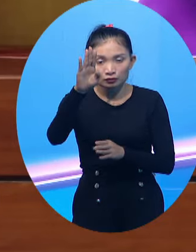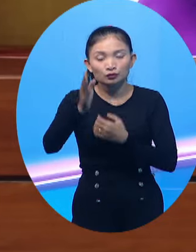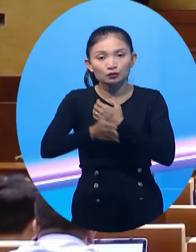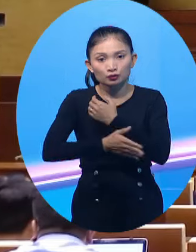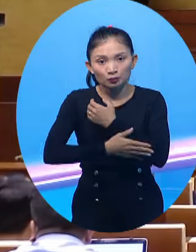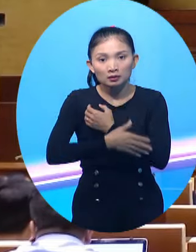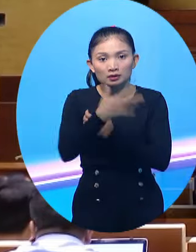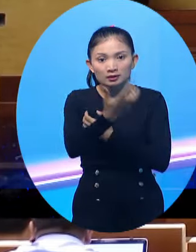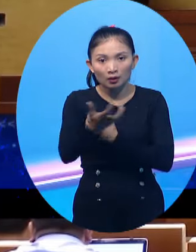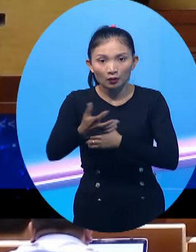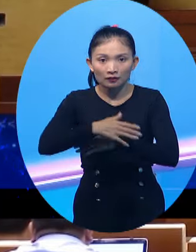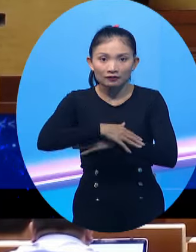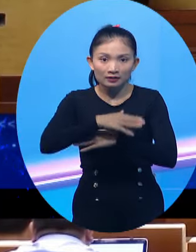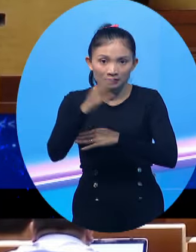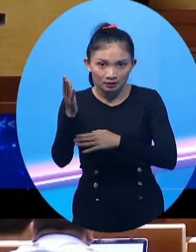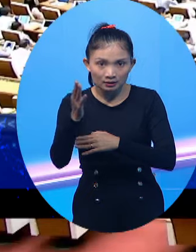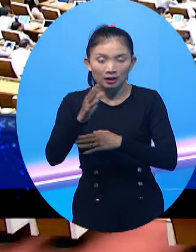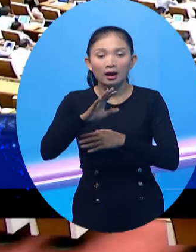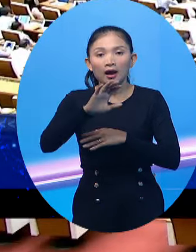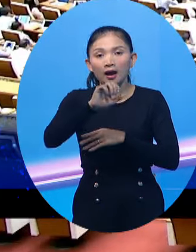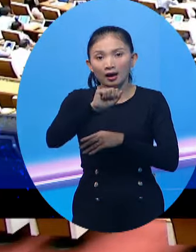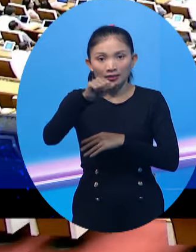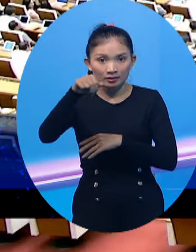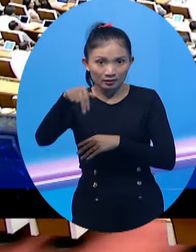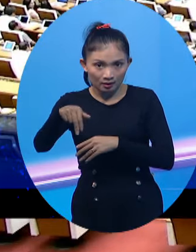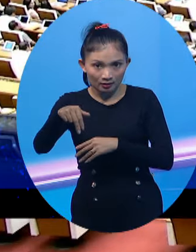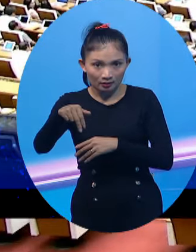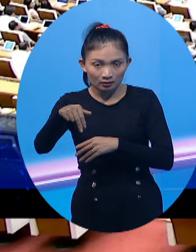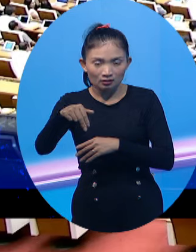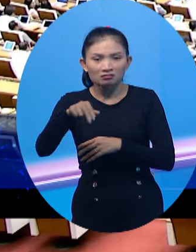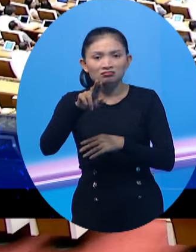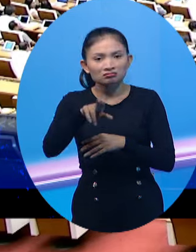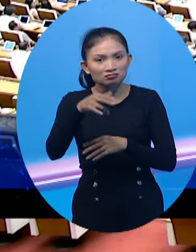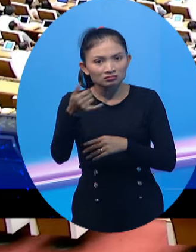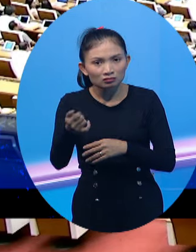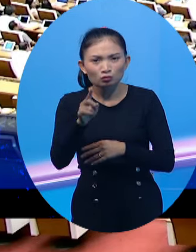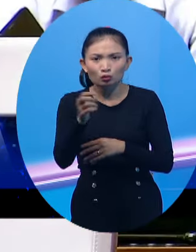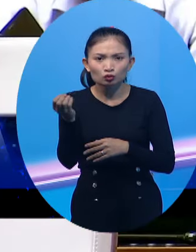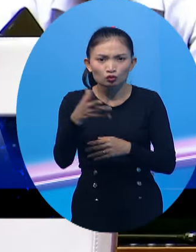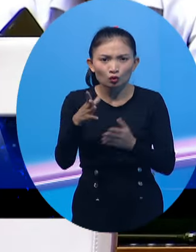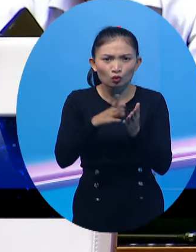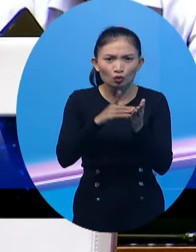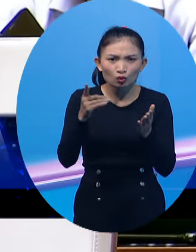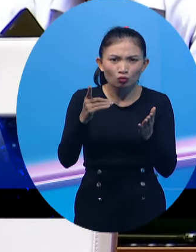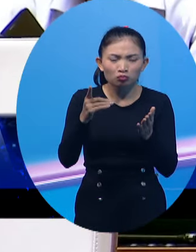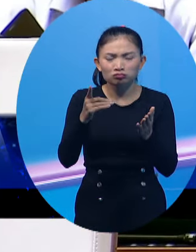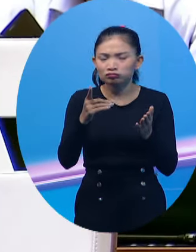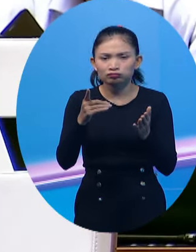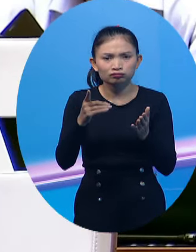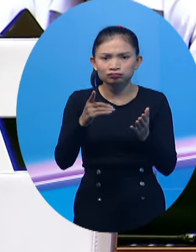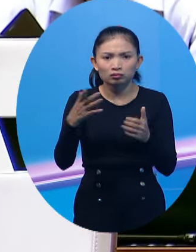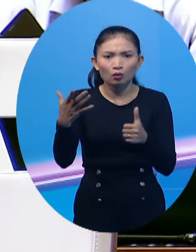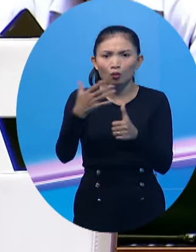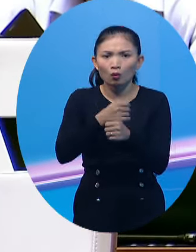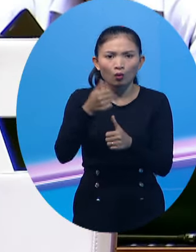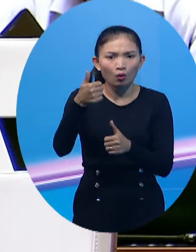đảm bảo quốc phòng an ninh và công tác đối ngoại Tuy nhiên một số nội dung triển khai còn chậm có nội dung hiệu quả kết quả thực hiện chưa đạt yêu cầu